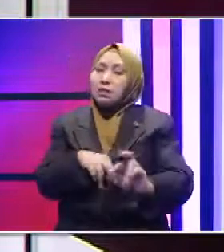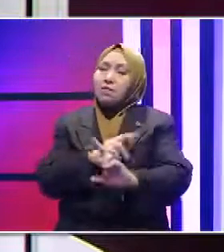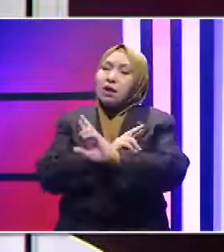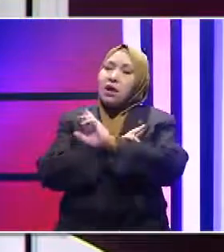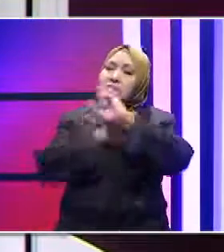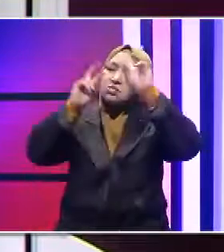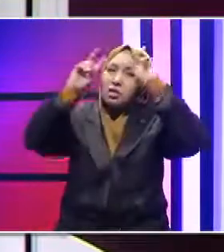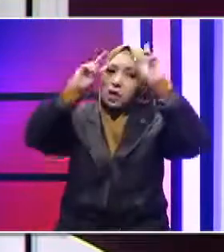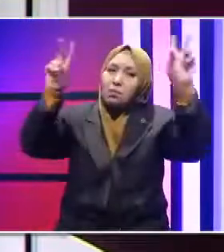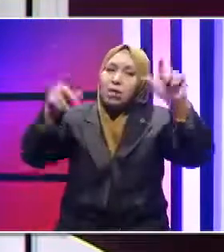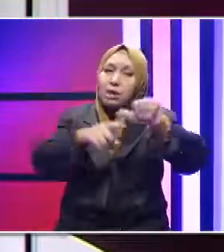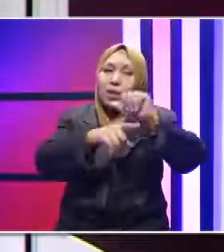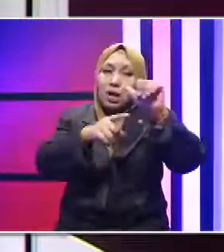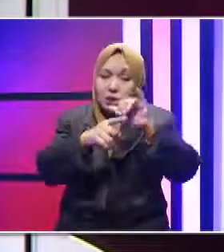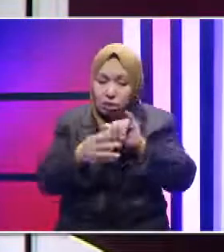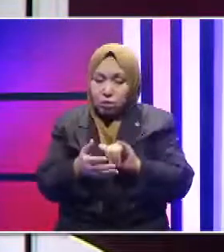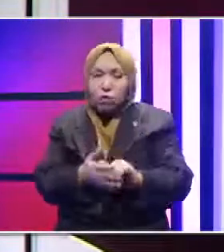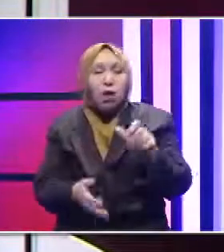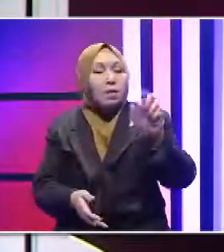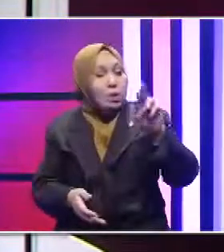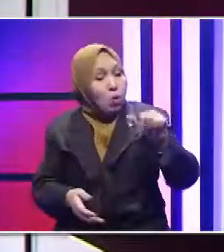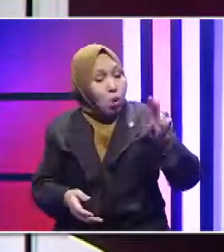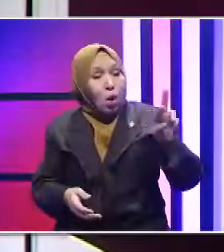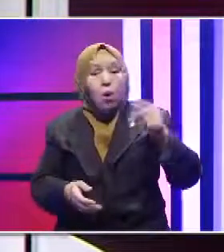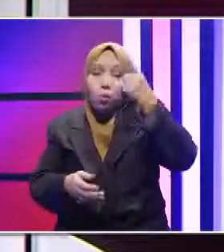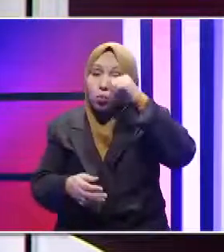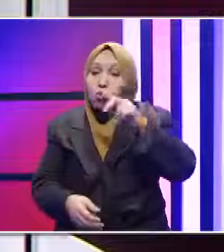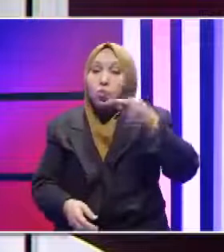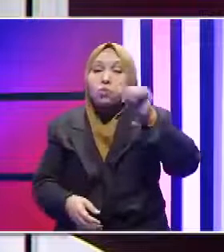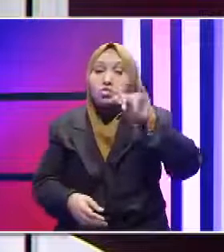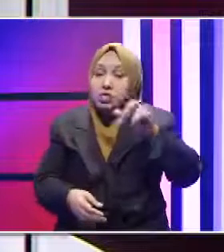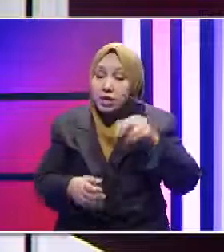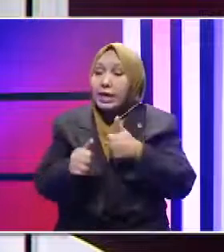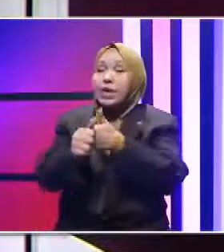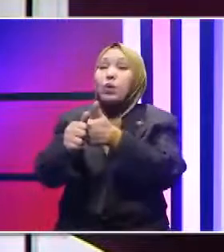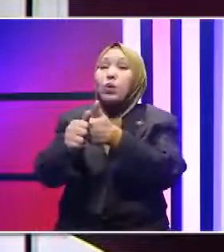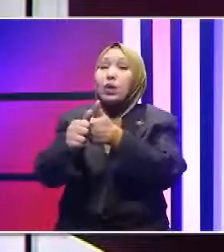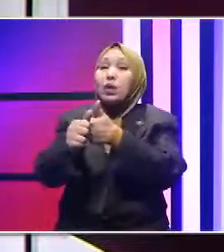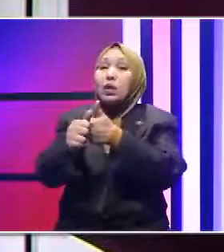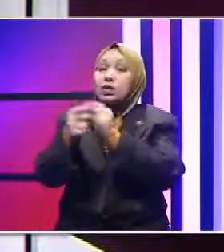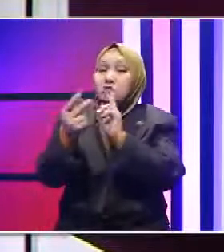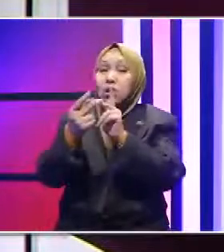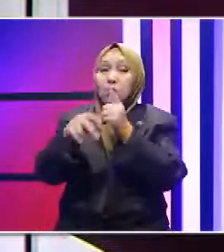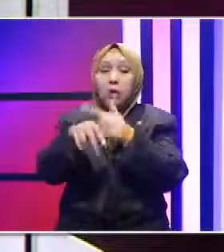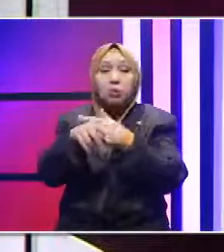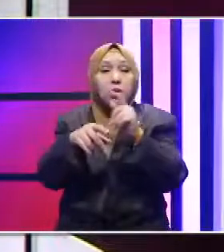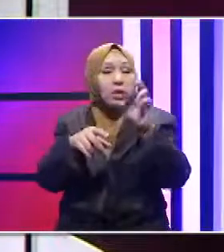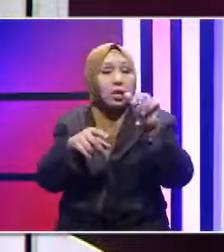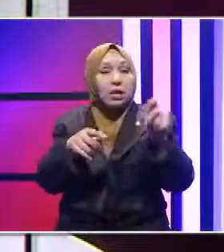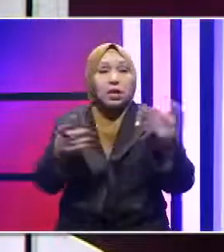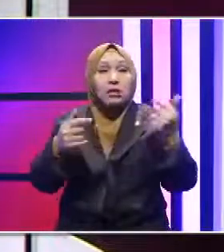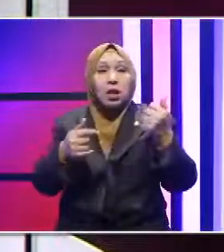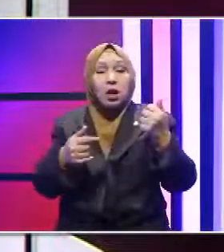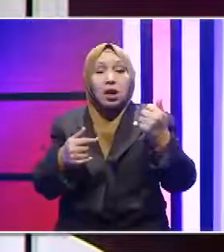tenang, buat amalan-amalan baik. Itu abrar. Tetapi untuk fujar, dia ikut keadaan. Waktu trend datang konsert